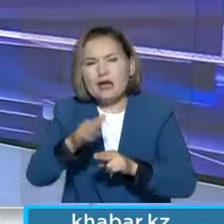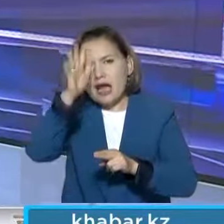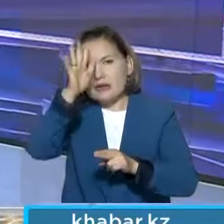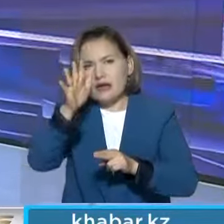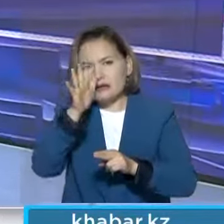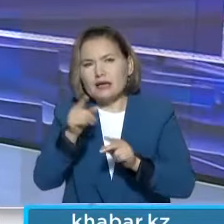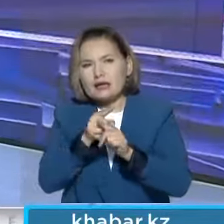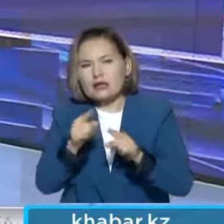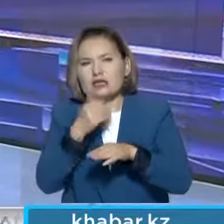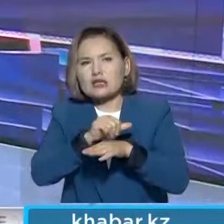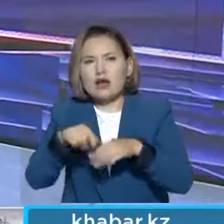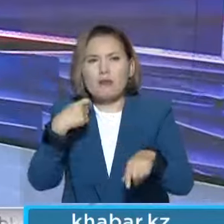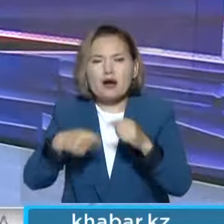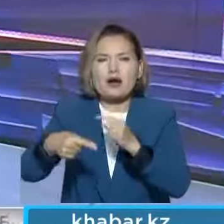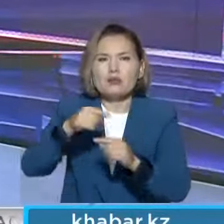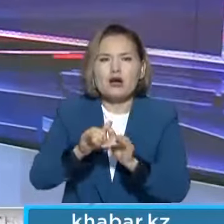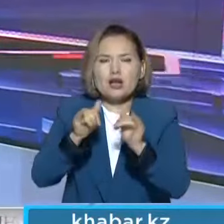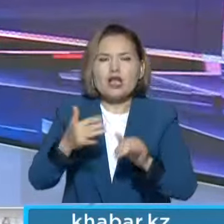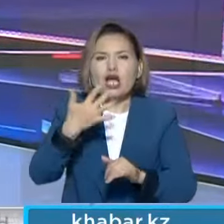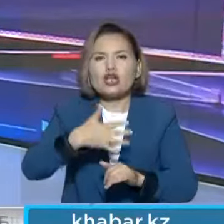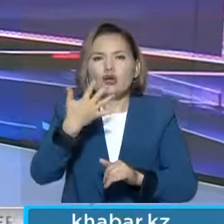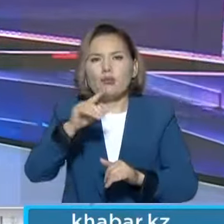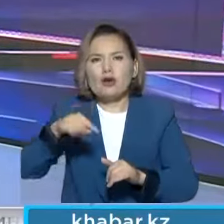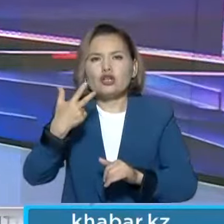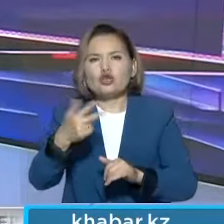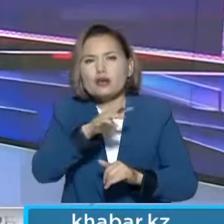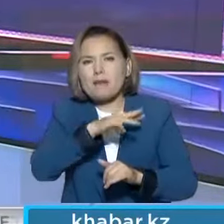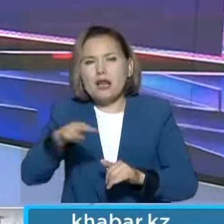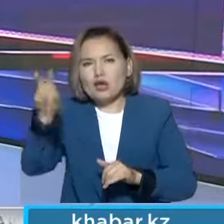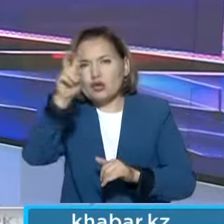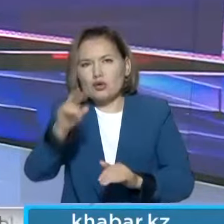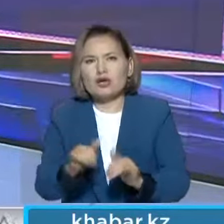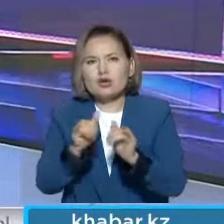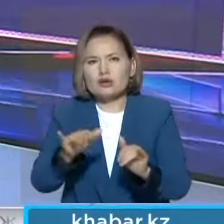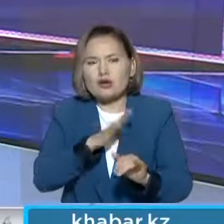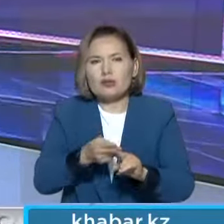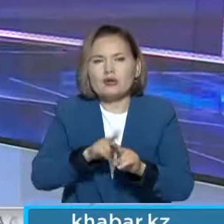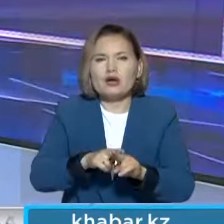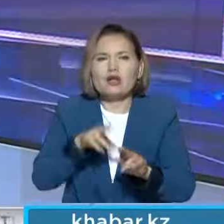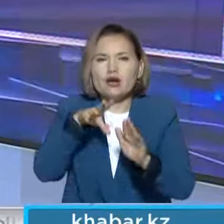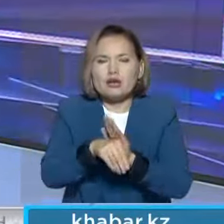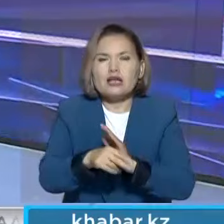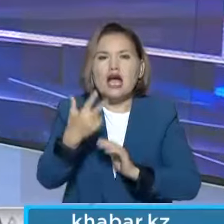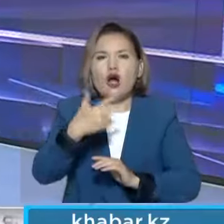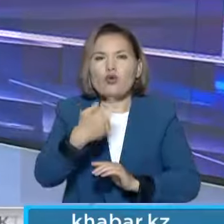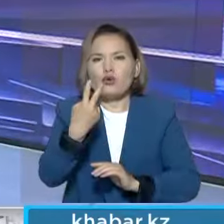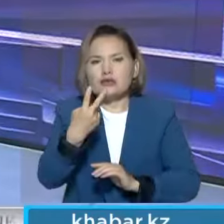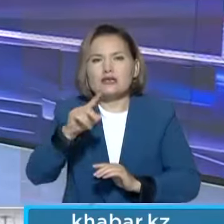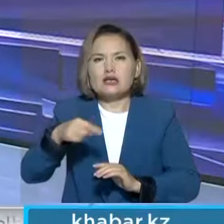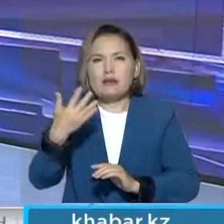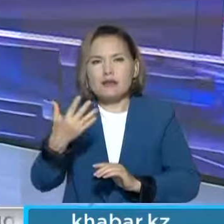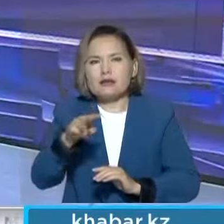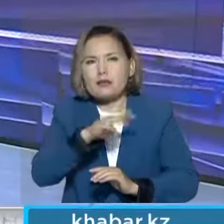биылдың 5 айында сыртқы сауда айналымы 55,3 миллиард долларды құрапты. Оның ішінде 32,5